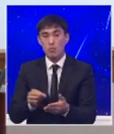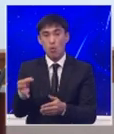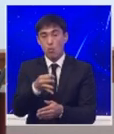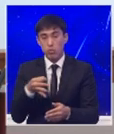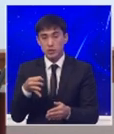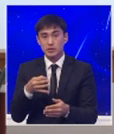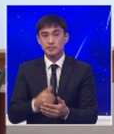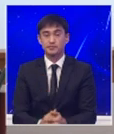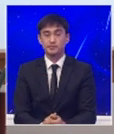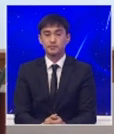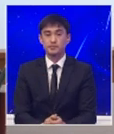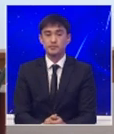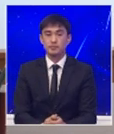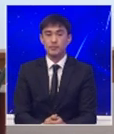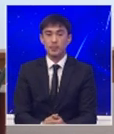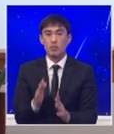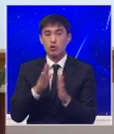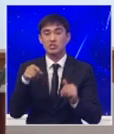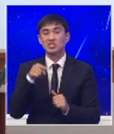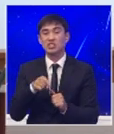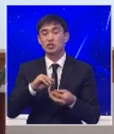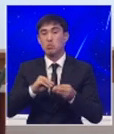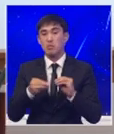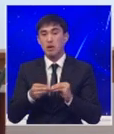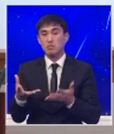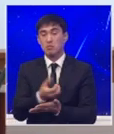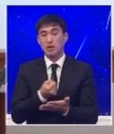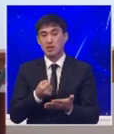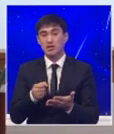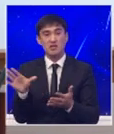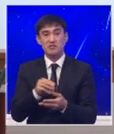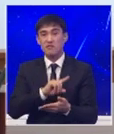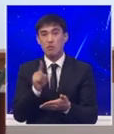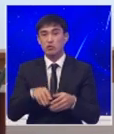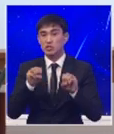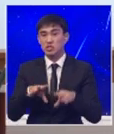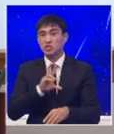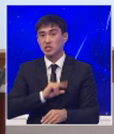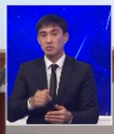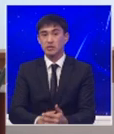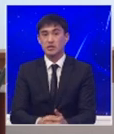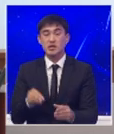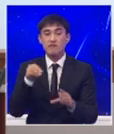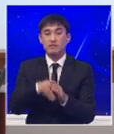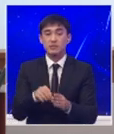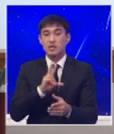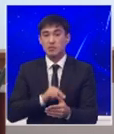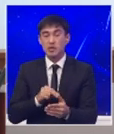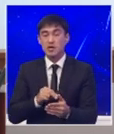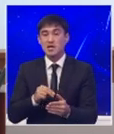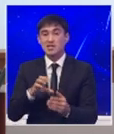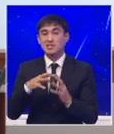области больше 1000 проблем собрали, и не все эти вопросы, кстати, туда вошли. Поэтому сельских